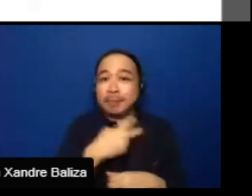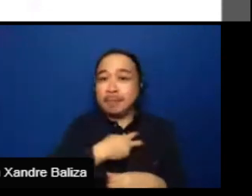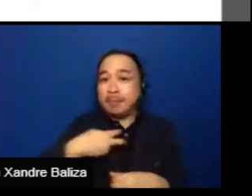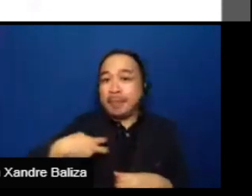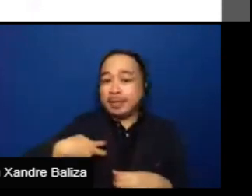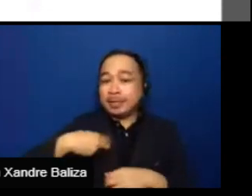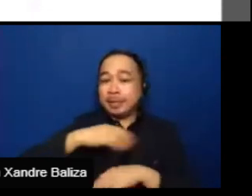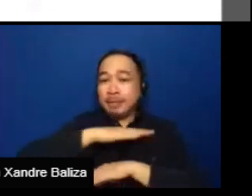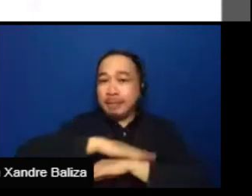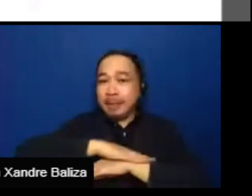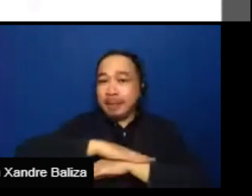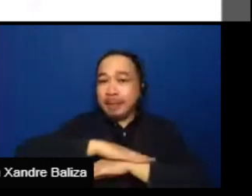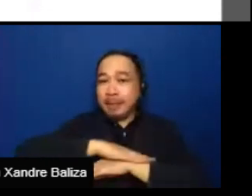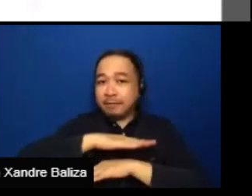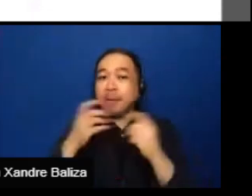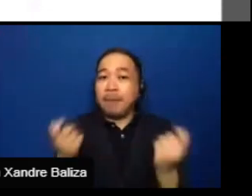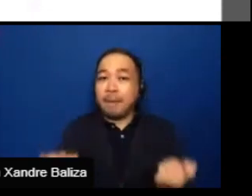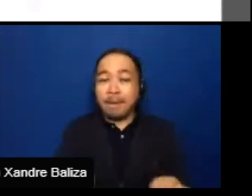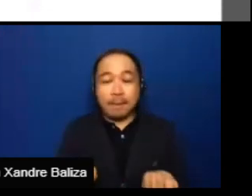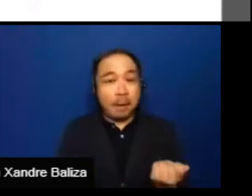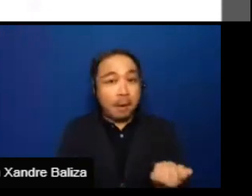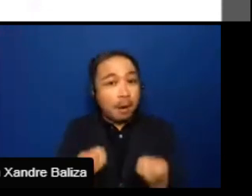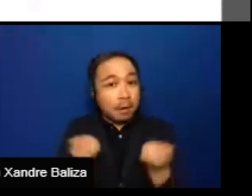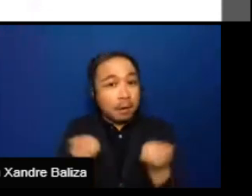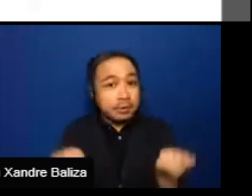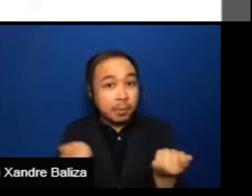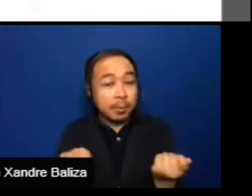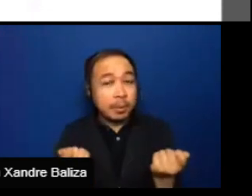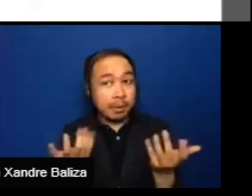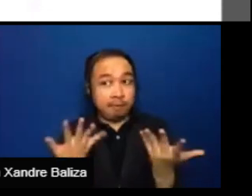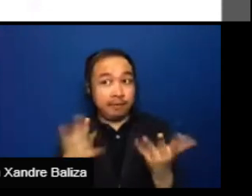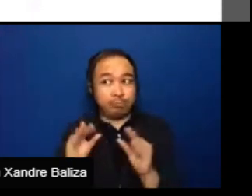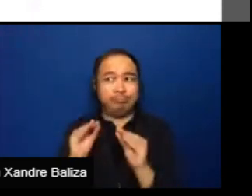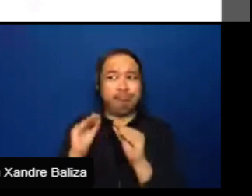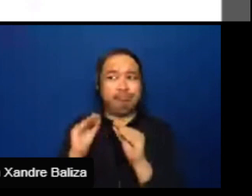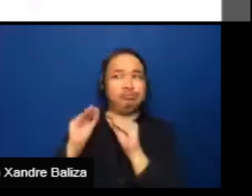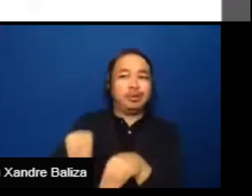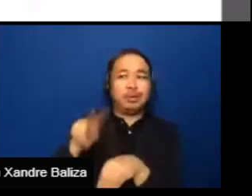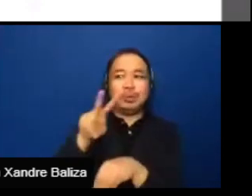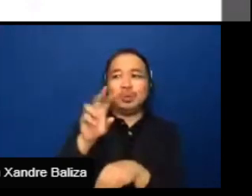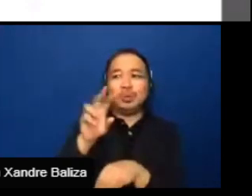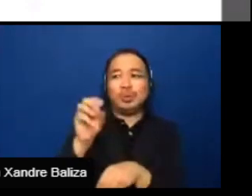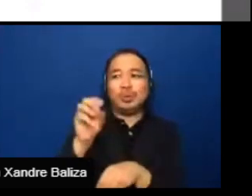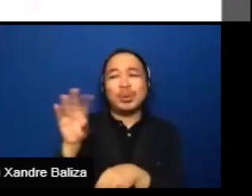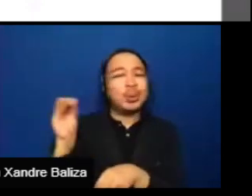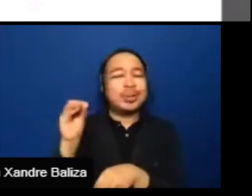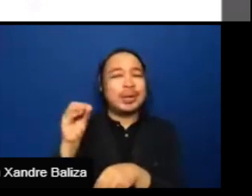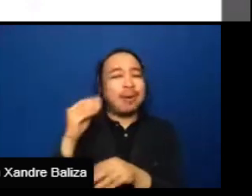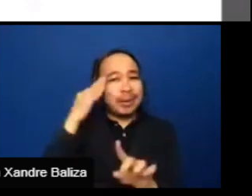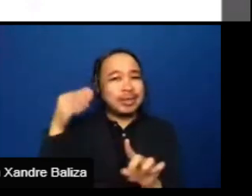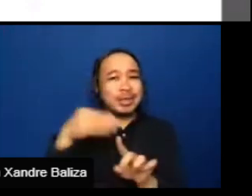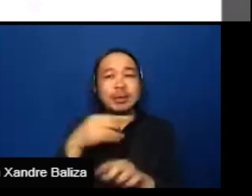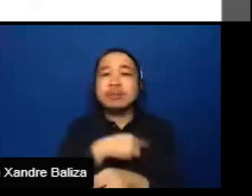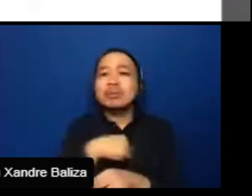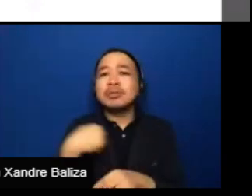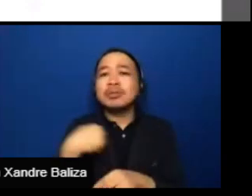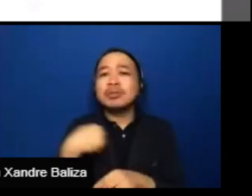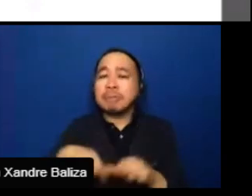的话，中方可以接受，中方并不反对。你可以把我的把中国反对的这个去掉。